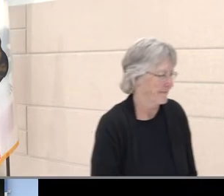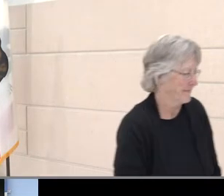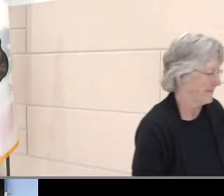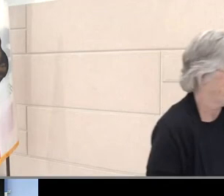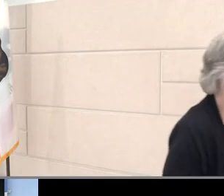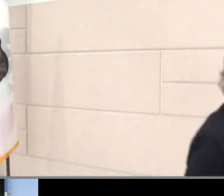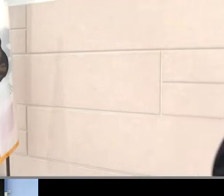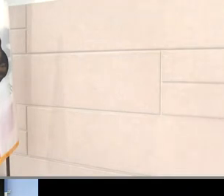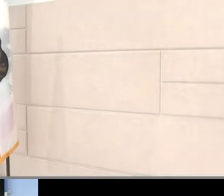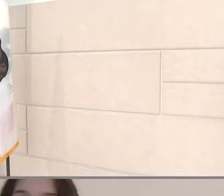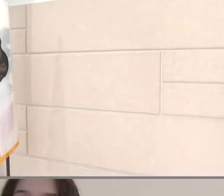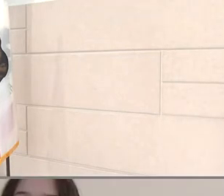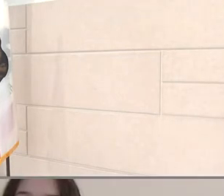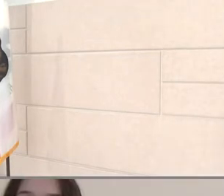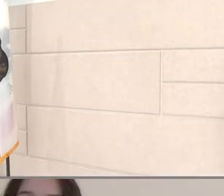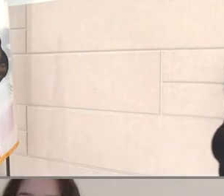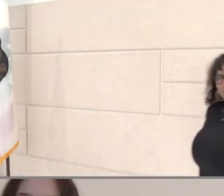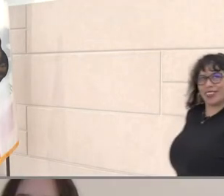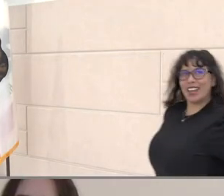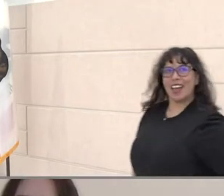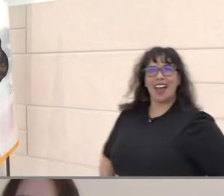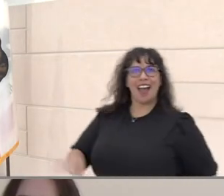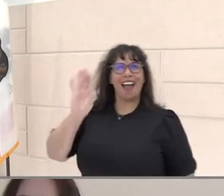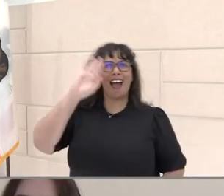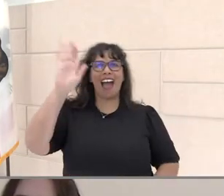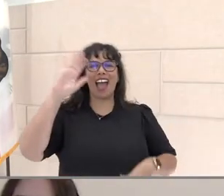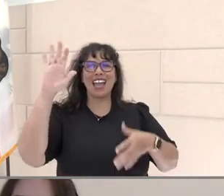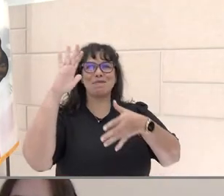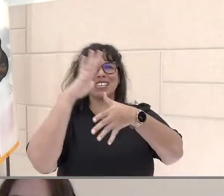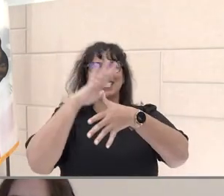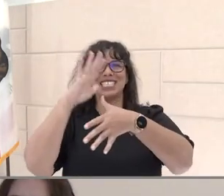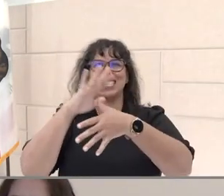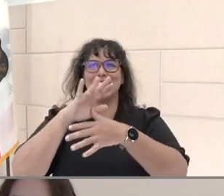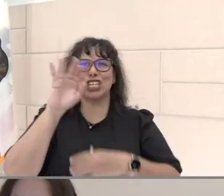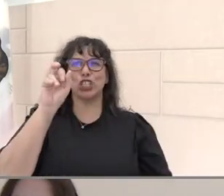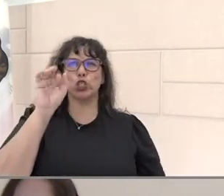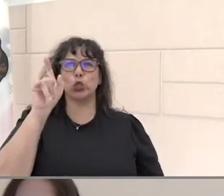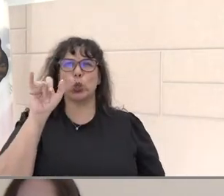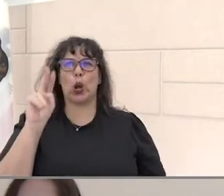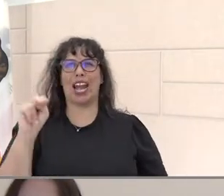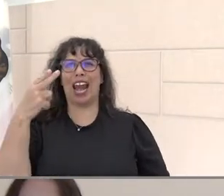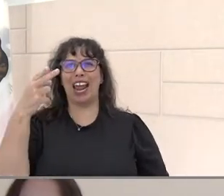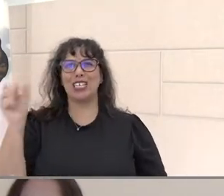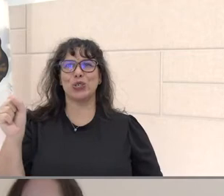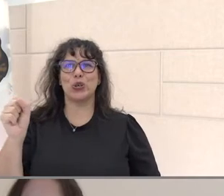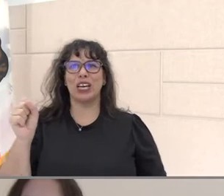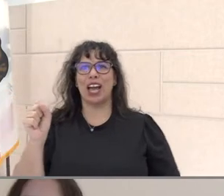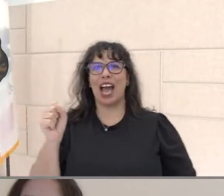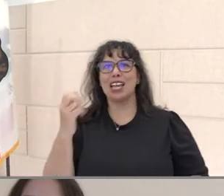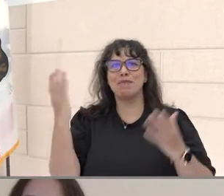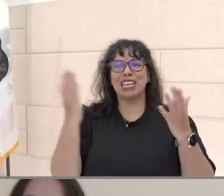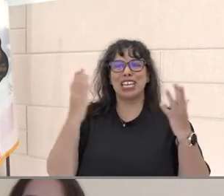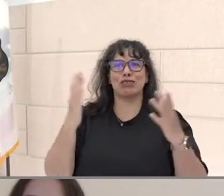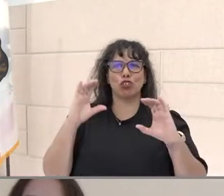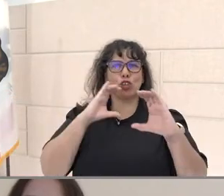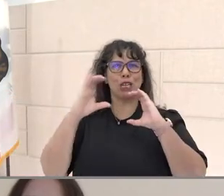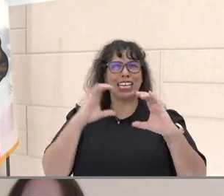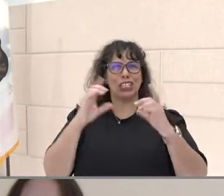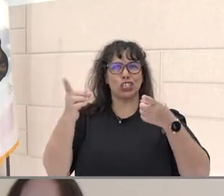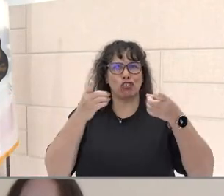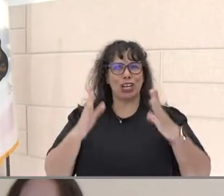គាត់ឈ្មោះសេលីសនាងជាសិស្សថ្នាក់ទី12នៅឯសាលារៀន Jordan